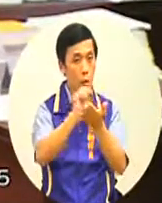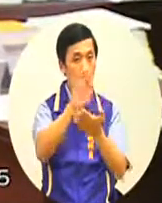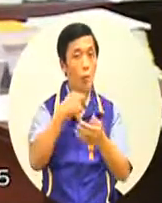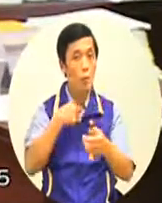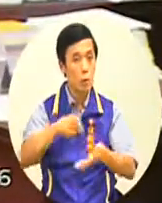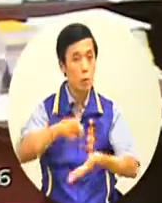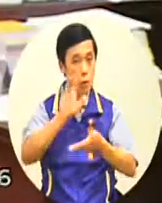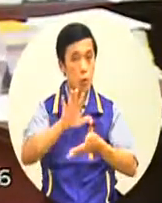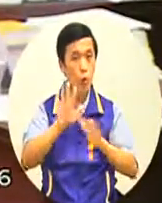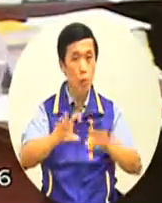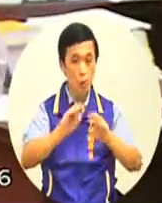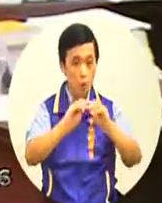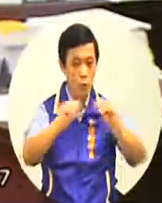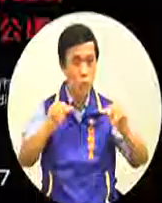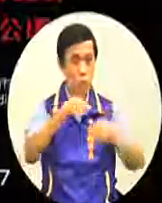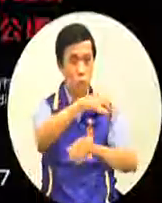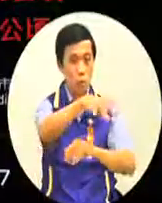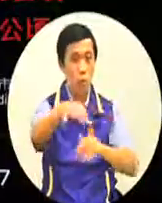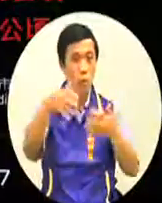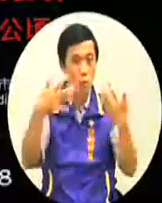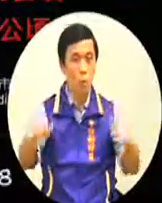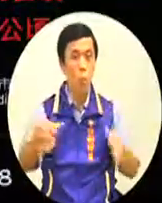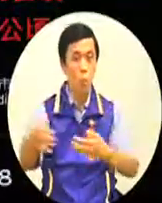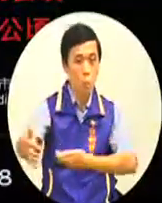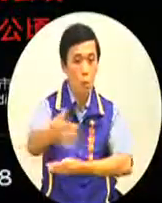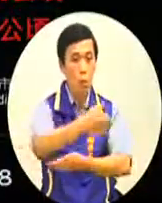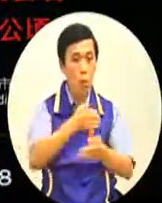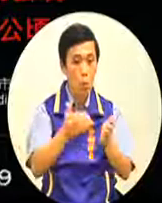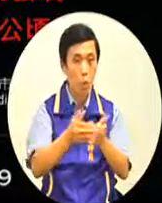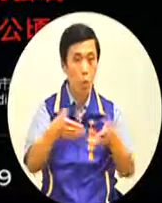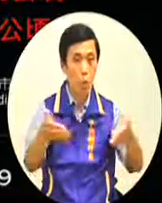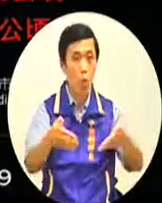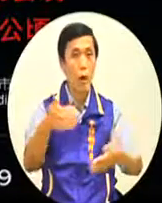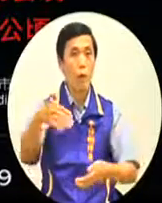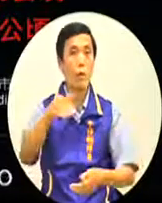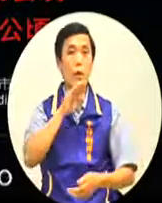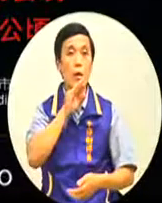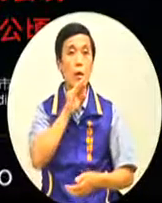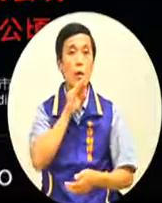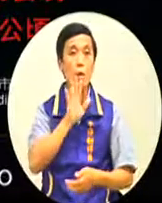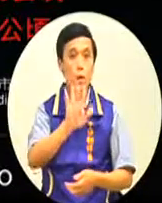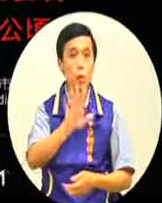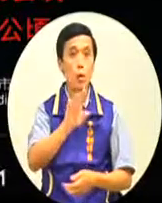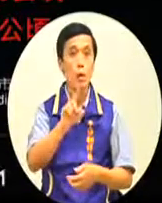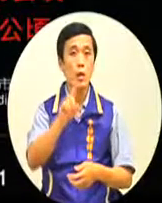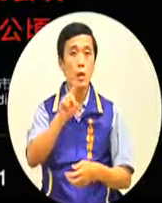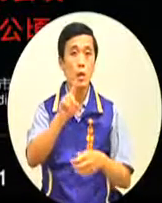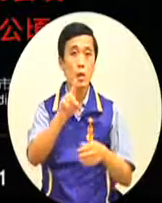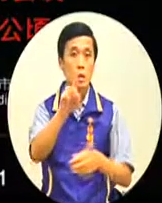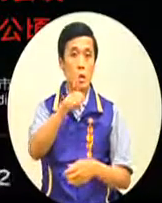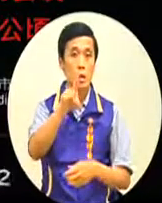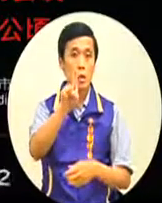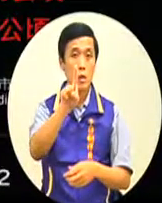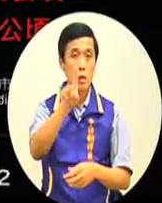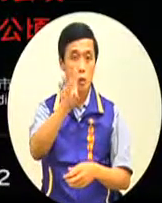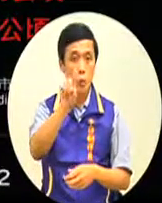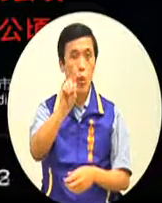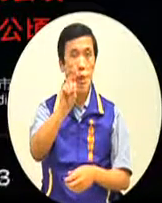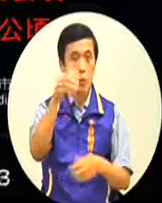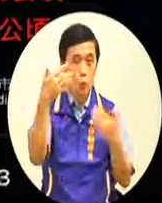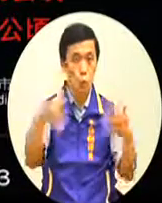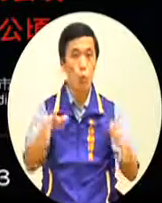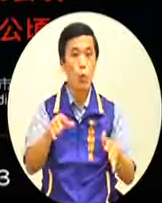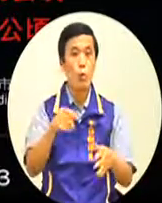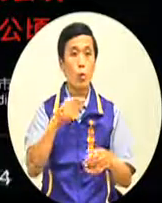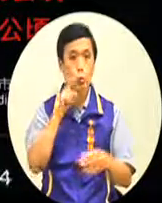么多，已经征收好了没有开辟的有980公顷。那我知道前阵子局长也都很辛苦，从旧的学校、旧